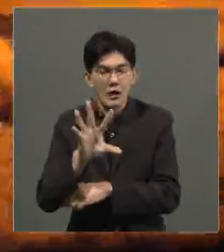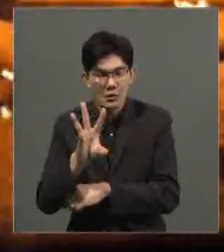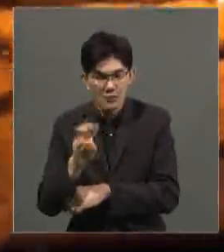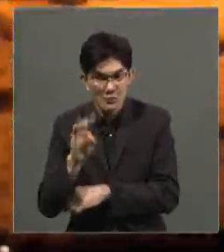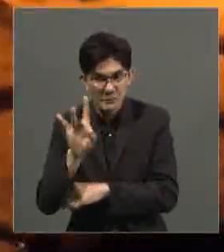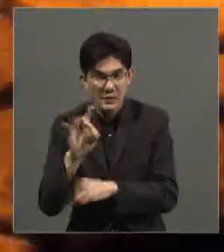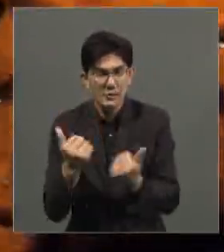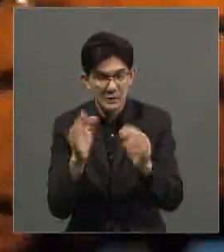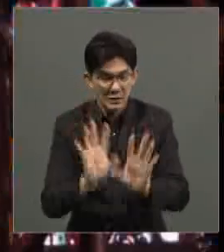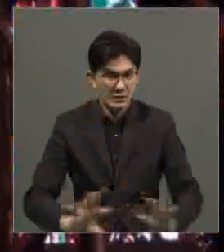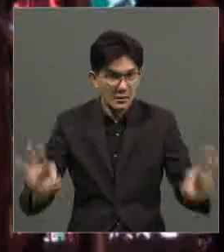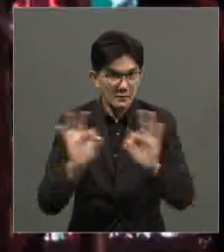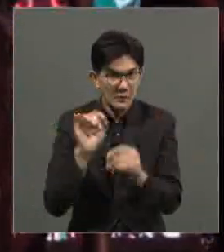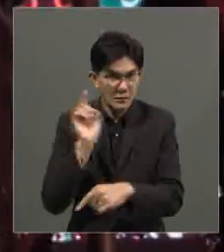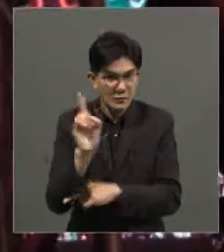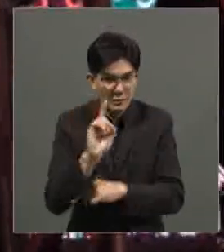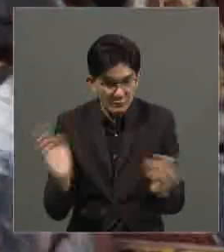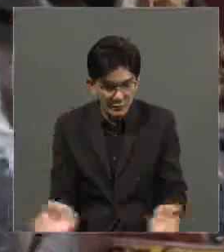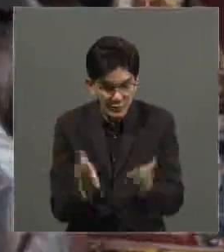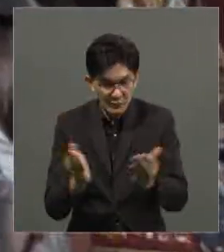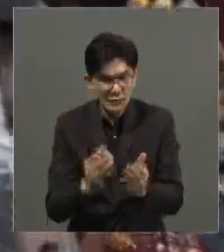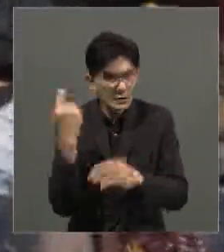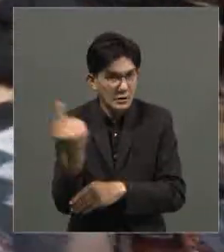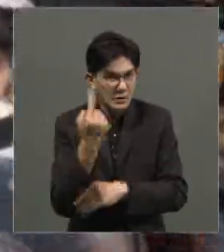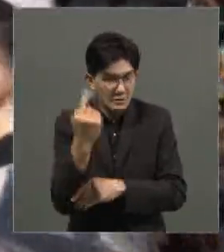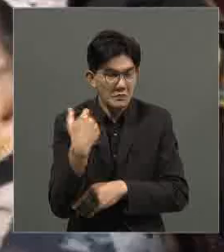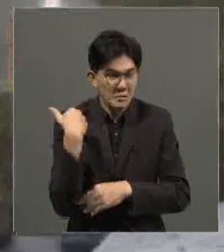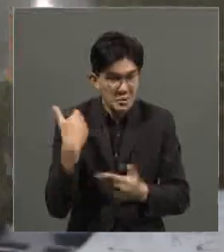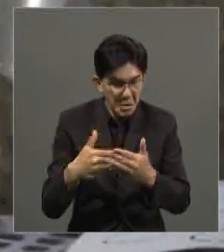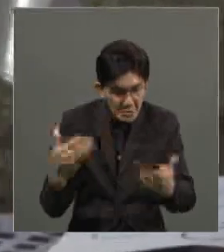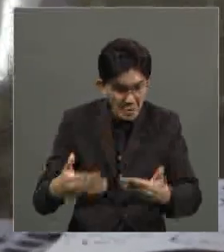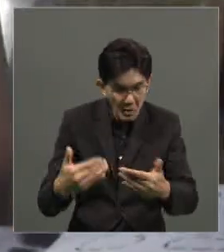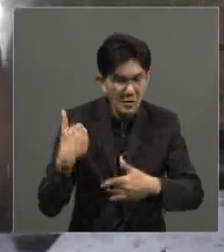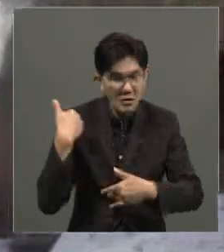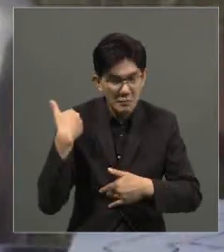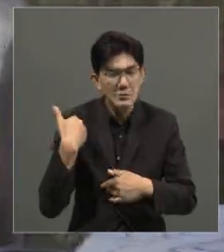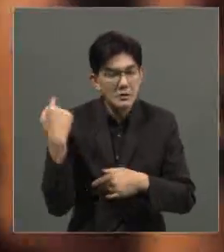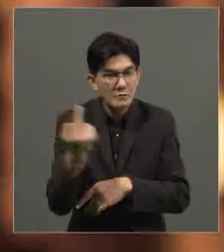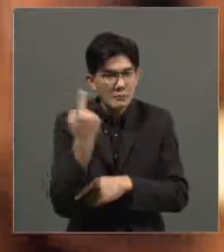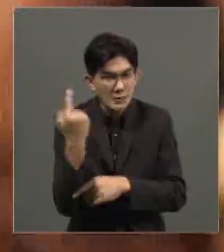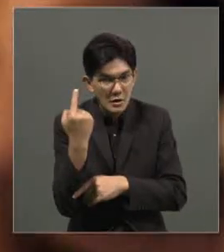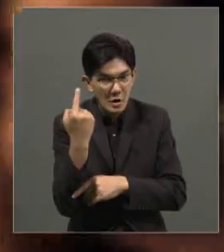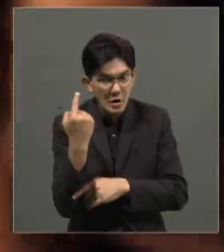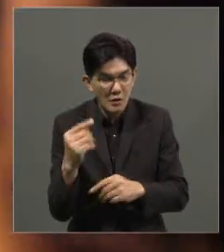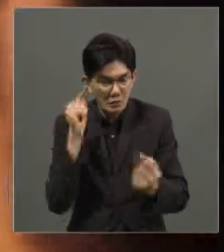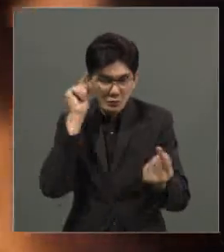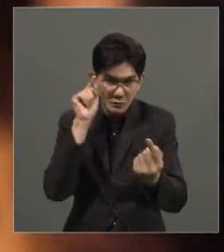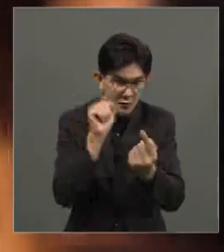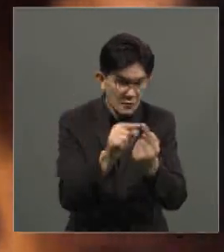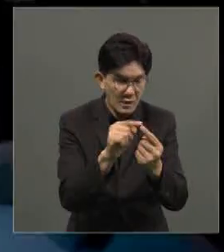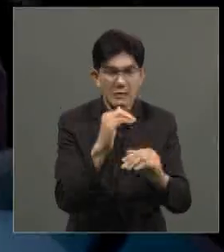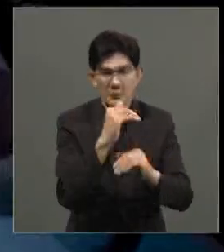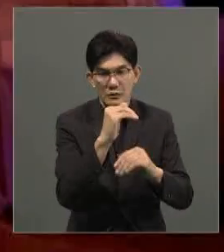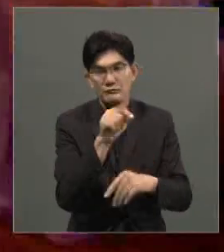2568และเป็นกำลังสำคัญในการผลักดันจำนวนนักท่องเที่ยวและรายได้จากภาคการท่องเที่ยวไปสู่เป้าหมายที่ตั้ง